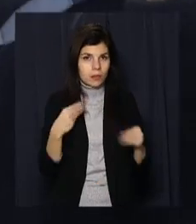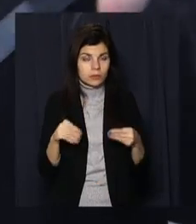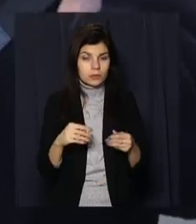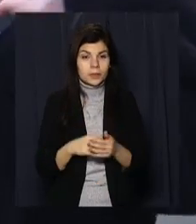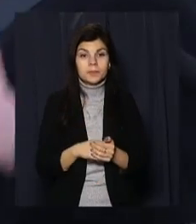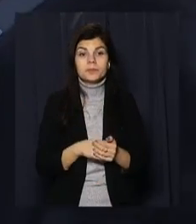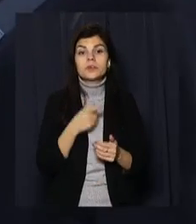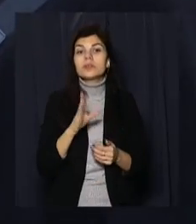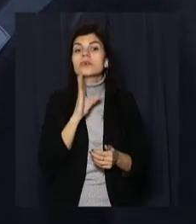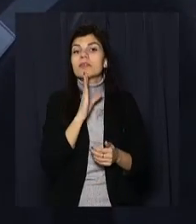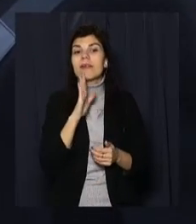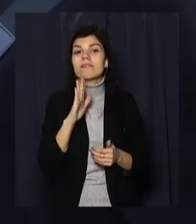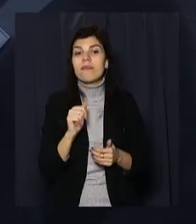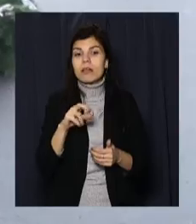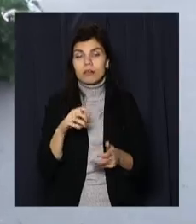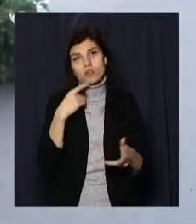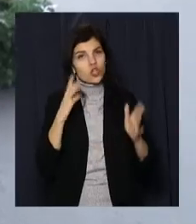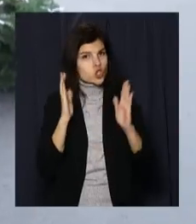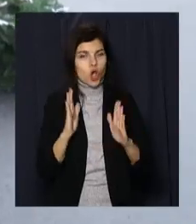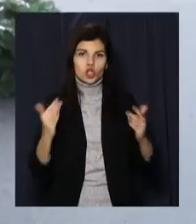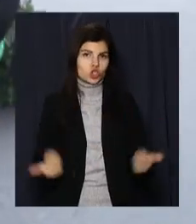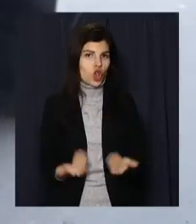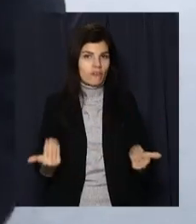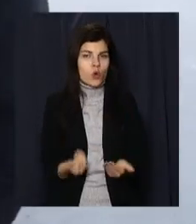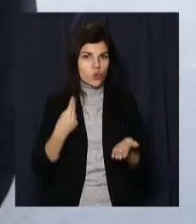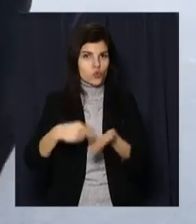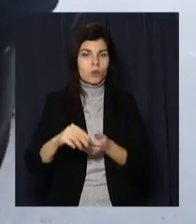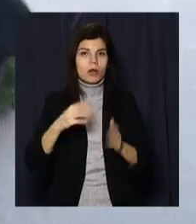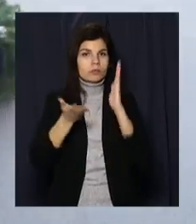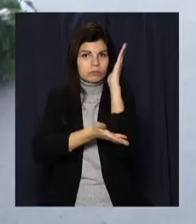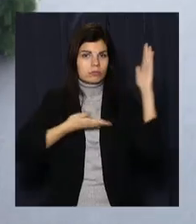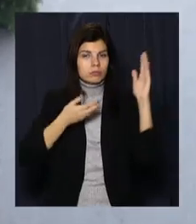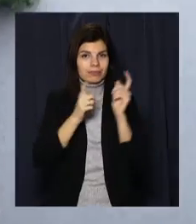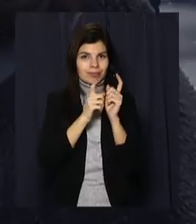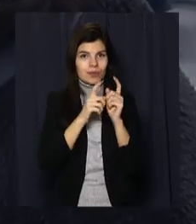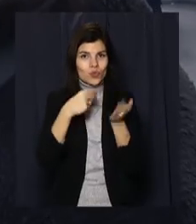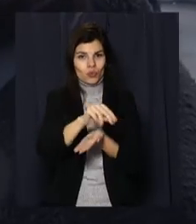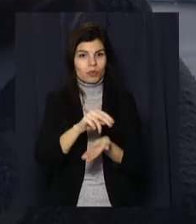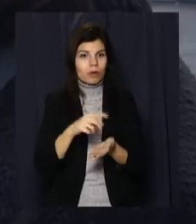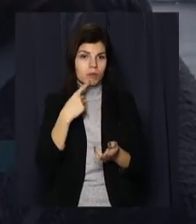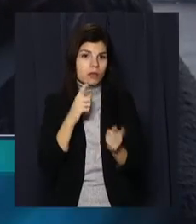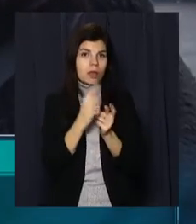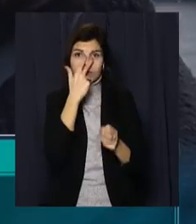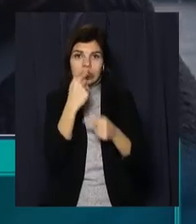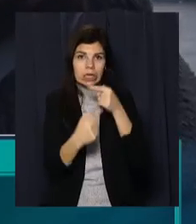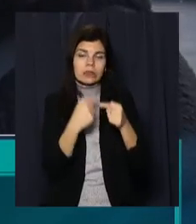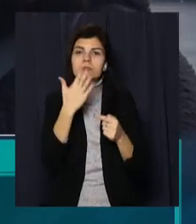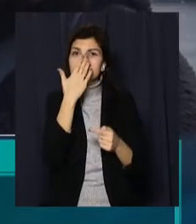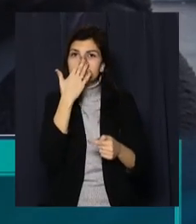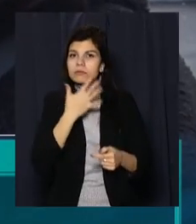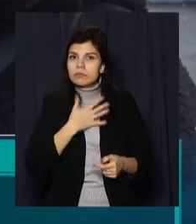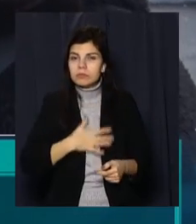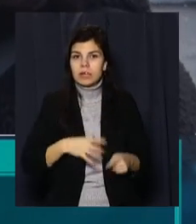дніпрянка Валентина зустрічає Новий рік лише із живою ялинкою. Для неї це сімейна традиція. Это запах, это